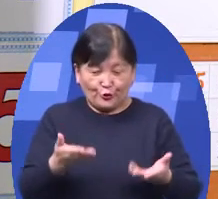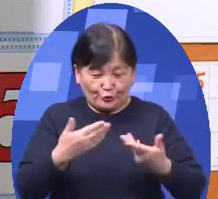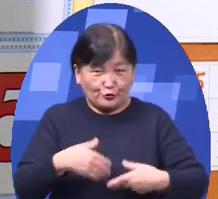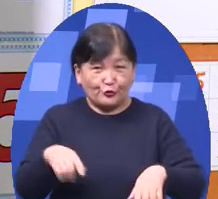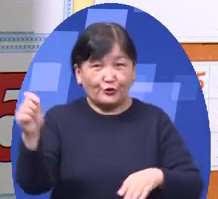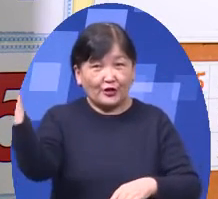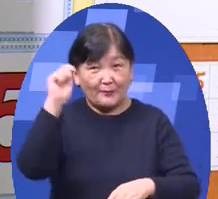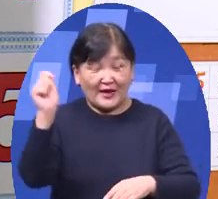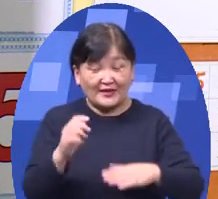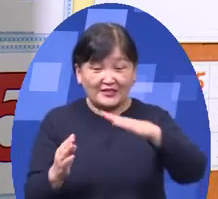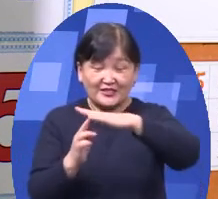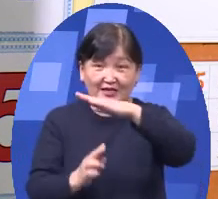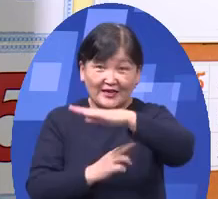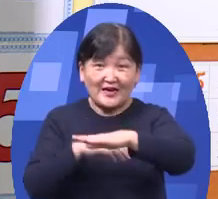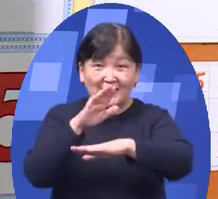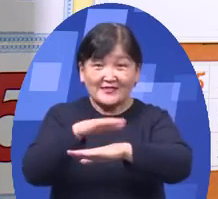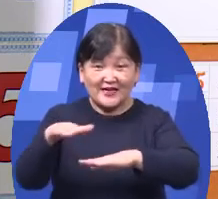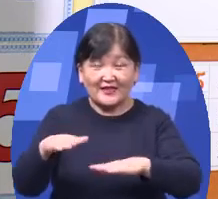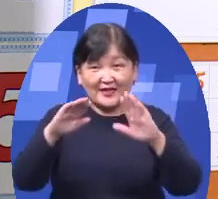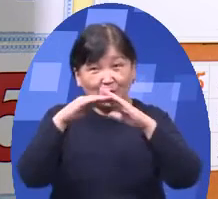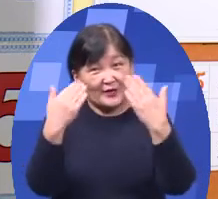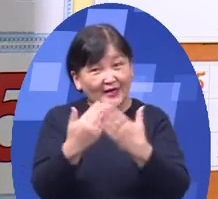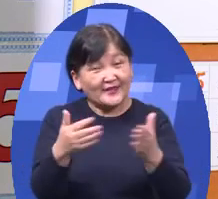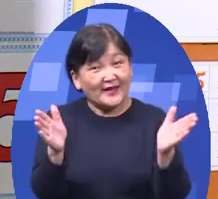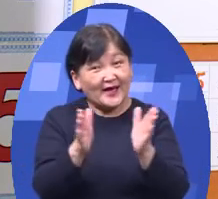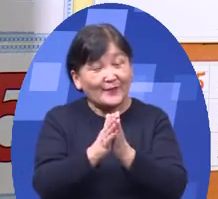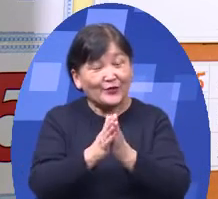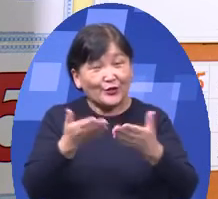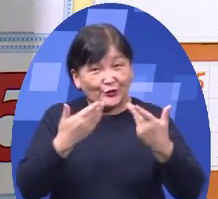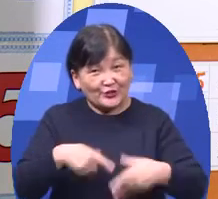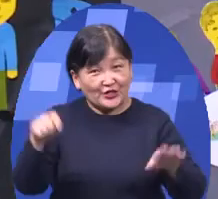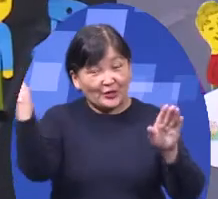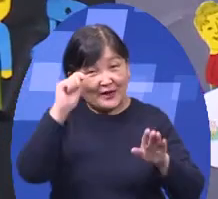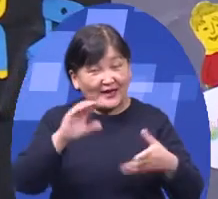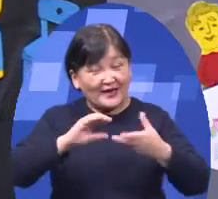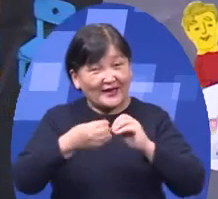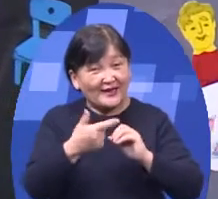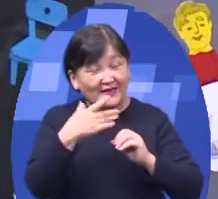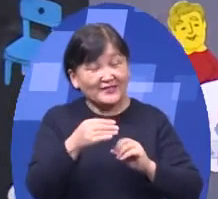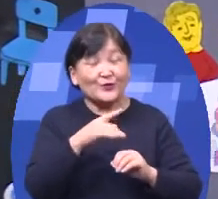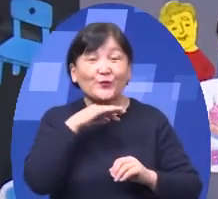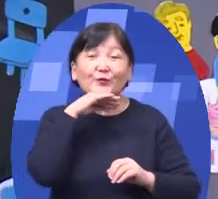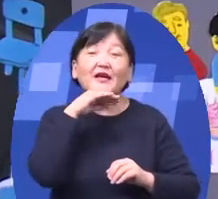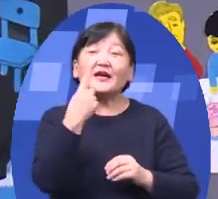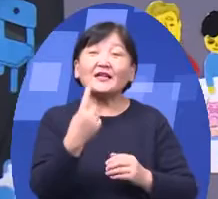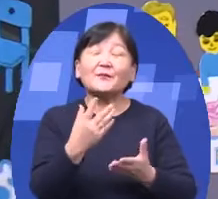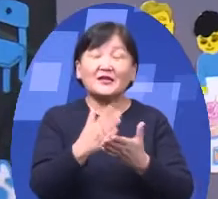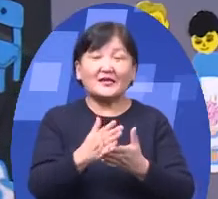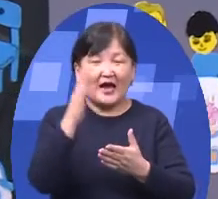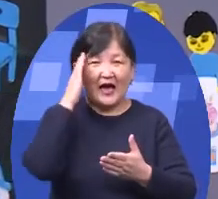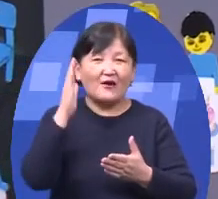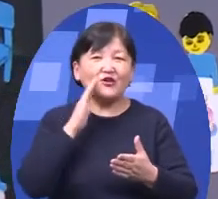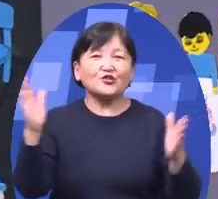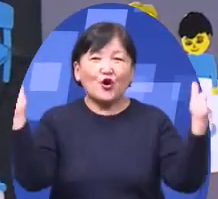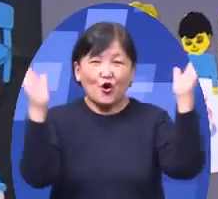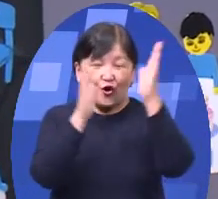төрсөн өдрийнхөө баярын ширээг засан гэр бүлийнхэнтэйгээ баяраа тэмдэглэхээр хүлээж байдаг байх нь. Аав ээж нь орой